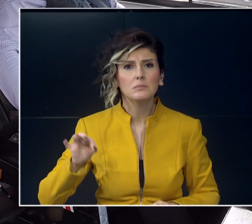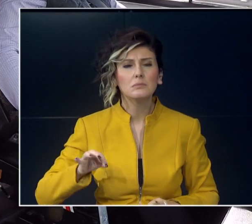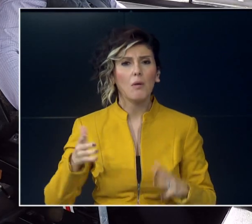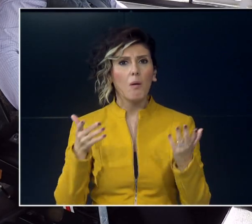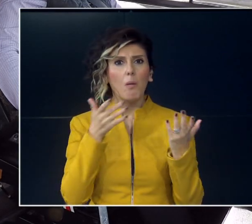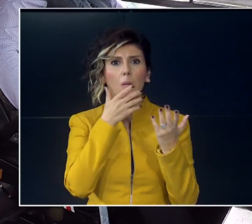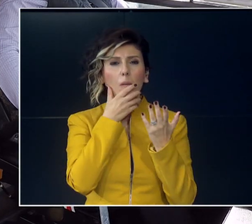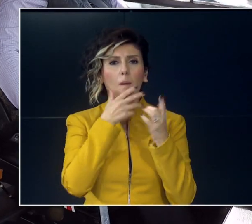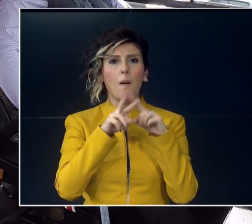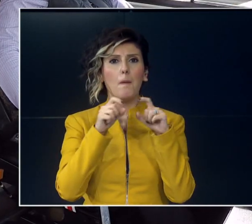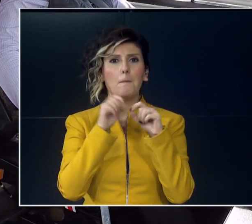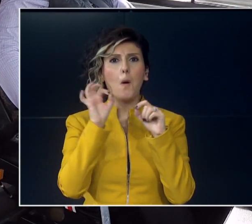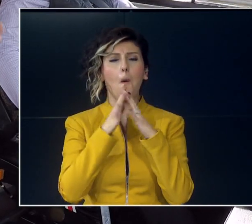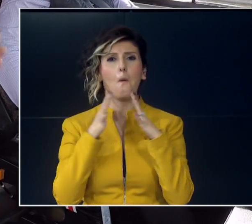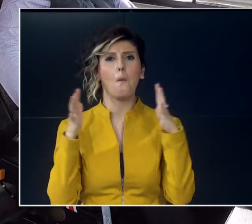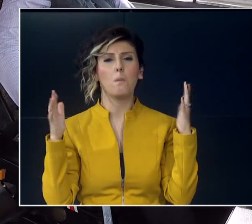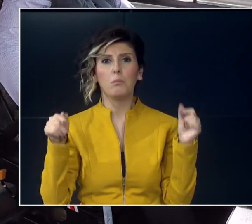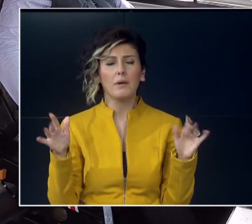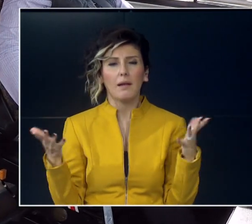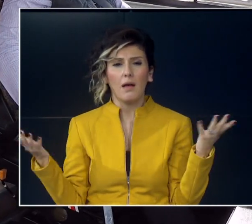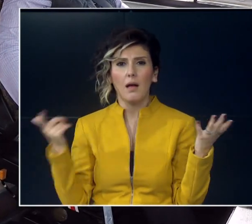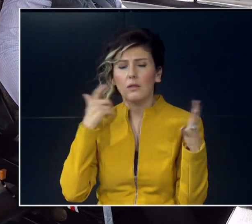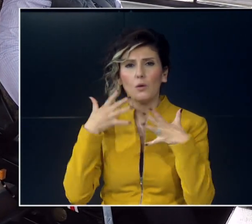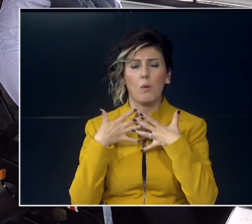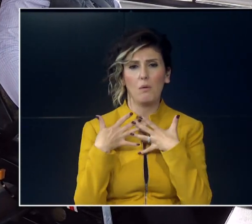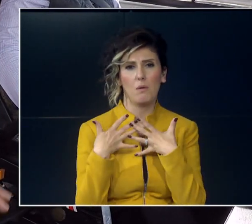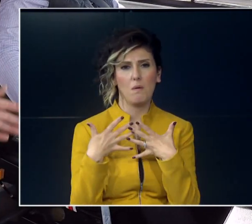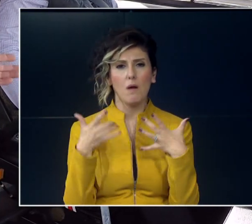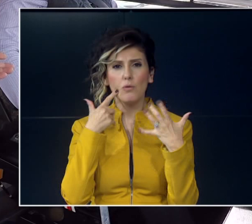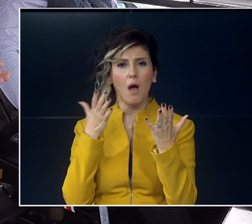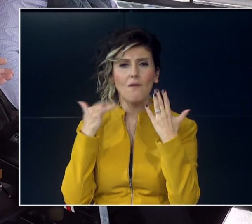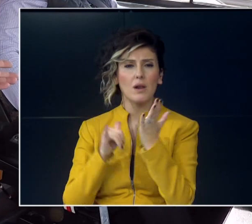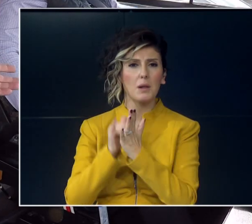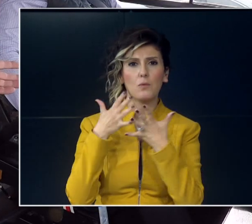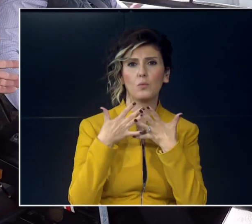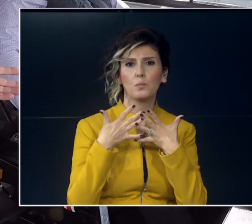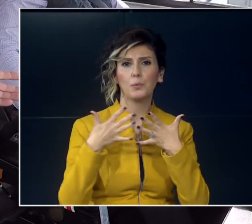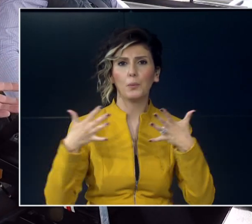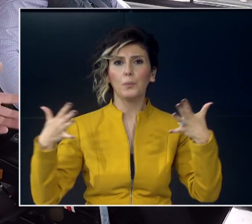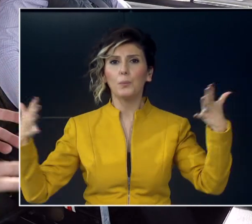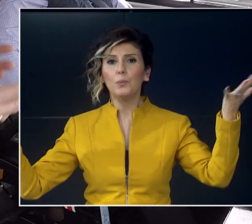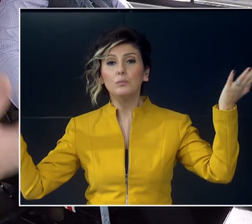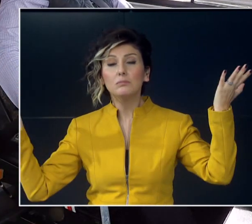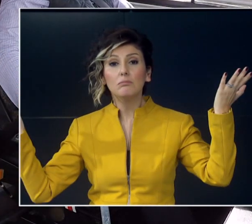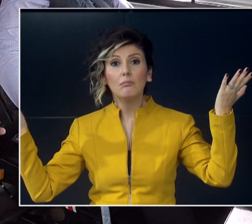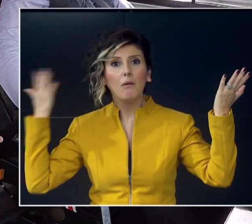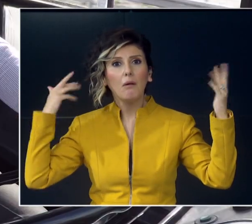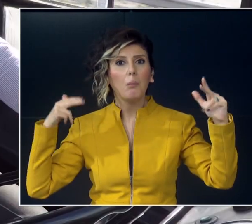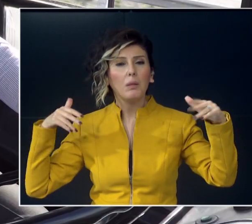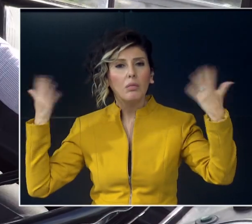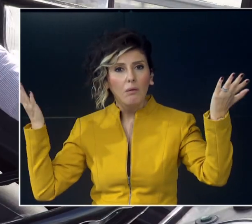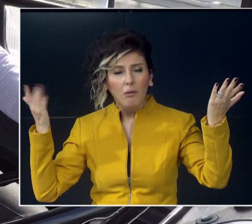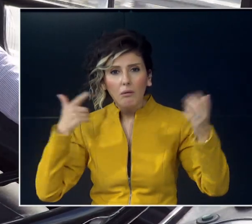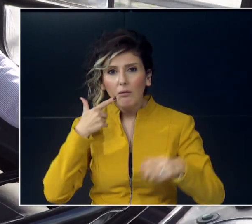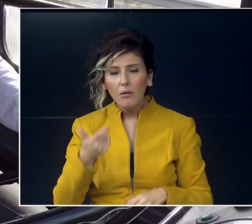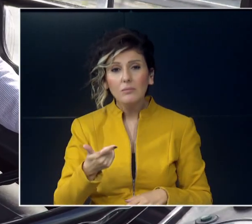Abo diyorsun, bu ne? Yani kocaman bir havalimanı ve yani o konusu olarak yetmiyor kapasite. Bir